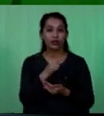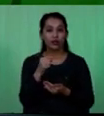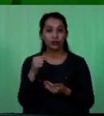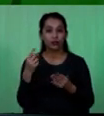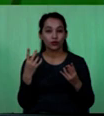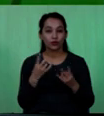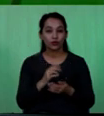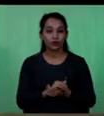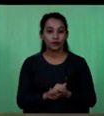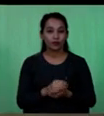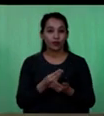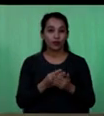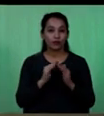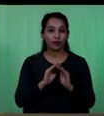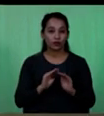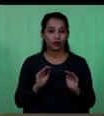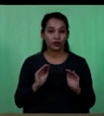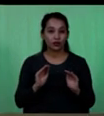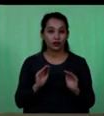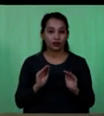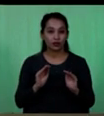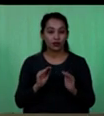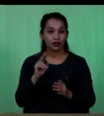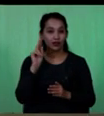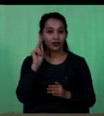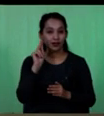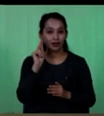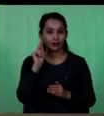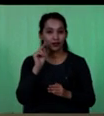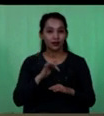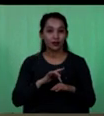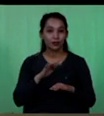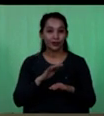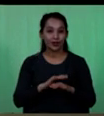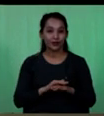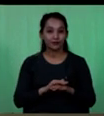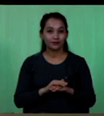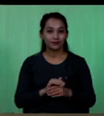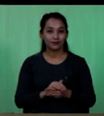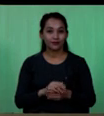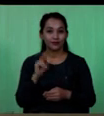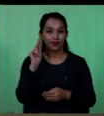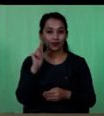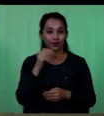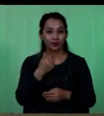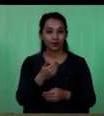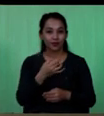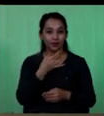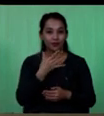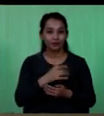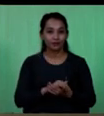chizing. Mana aziz o'quvchilar, navbatdagi darsimiz ham o'z nihoyasiga yetdi. Darsimiz sizlarga